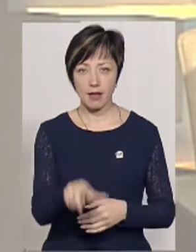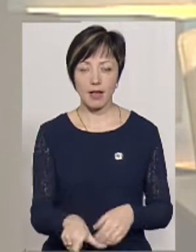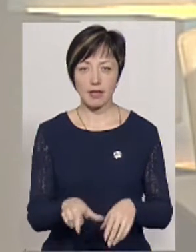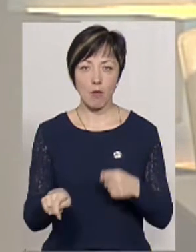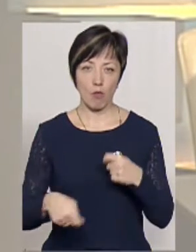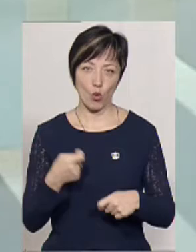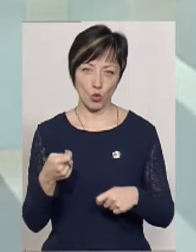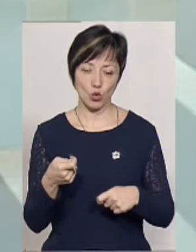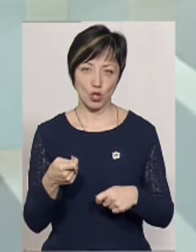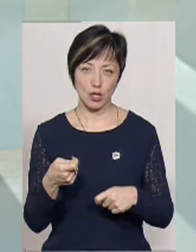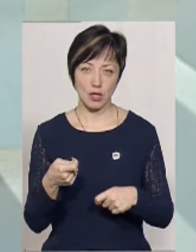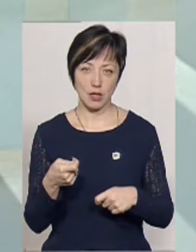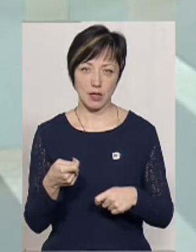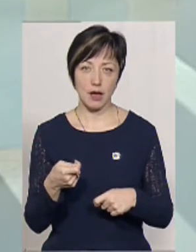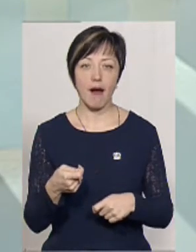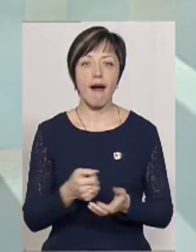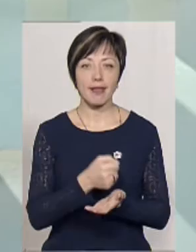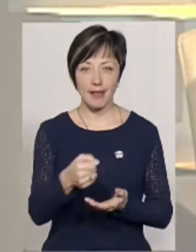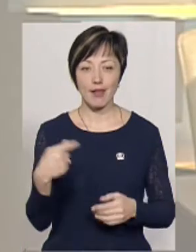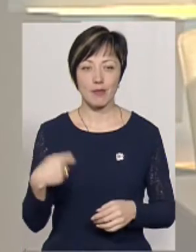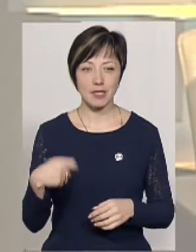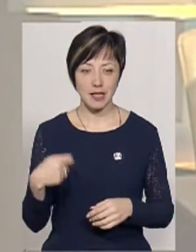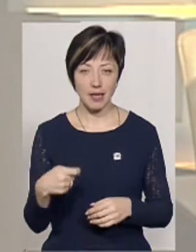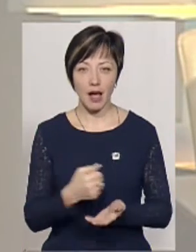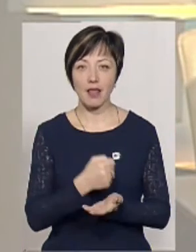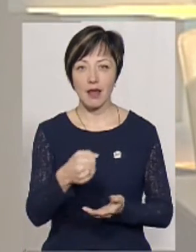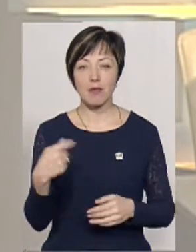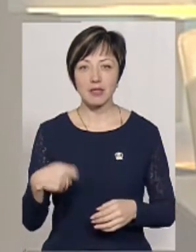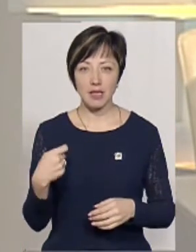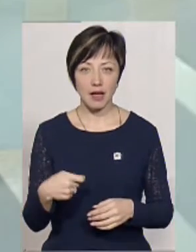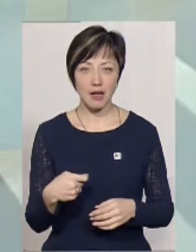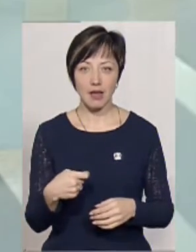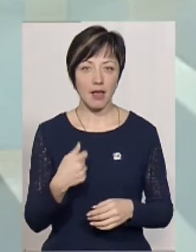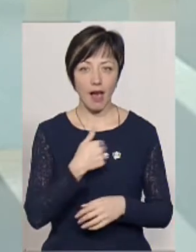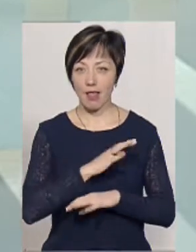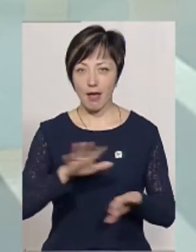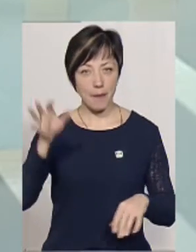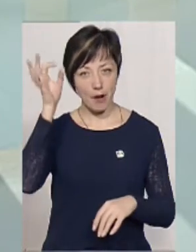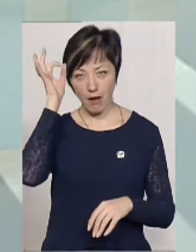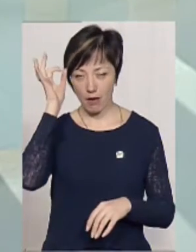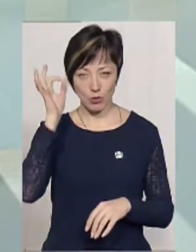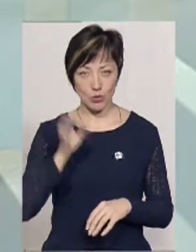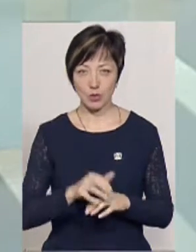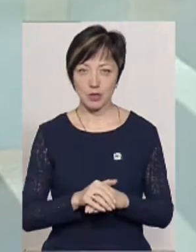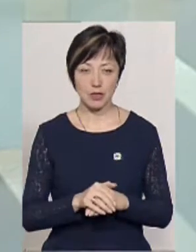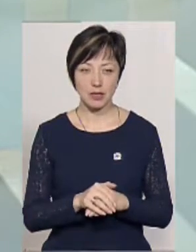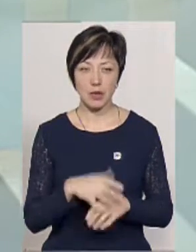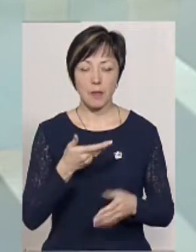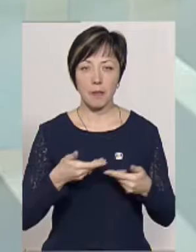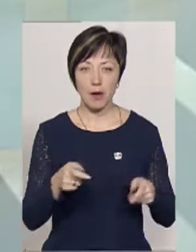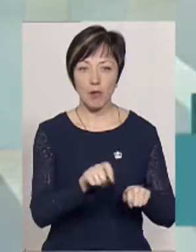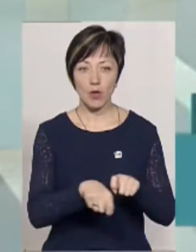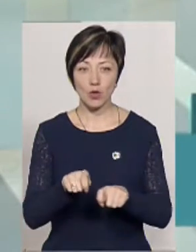от порушення кандидатів в президенти? Кандидатів президента. Кандидатів в президенти я не пригадую, і ну, скажімо, ми